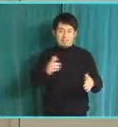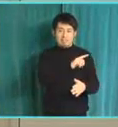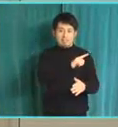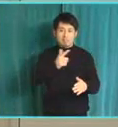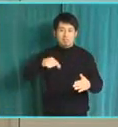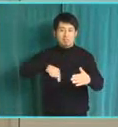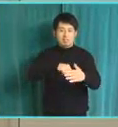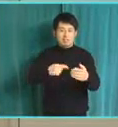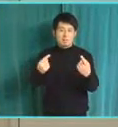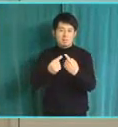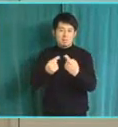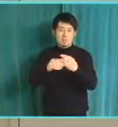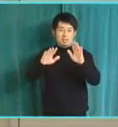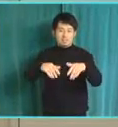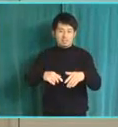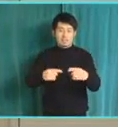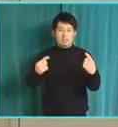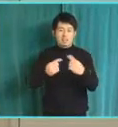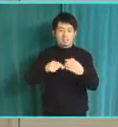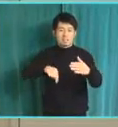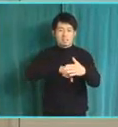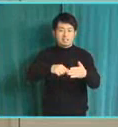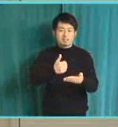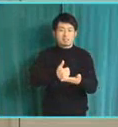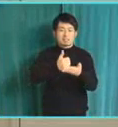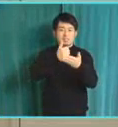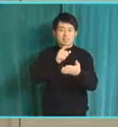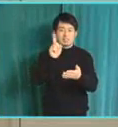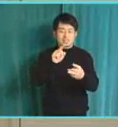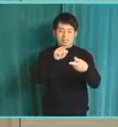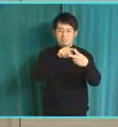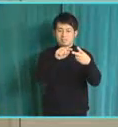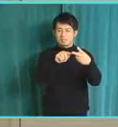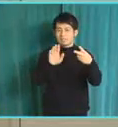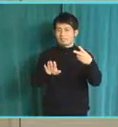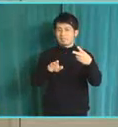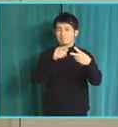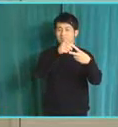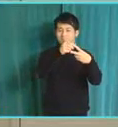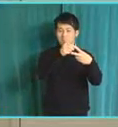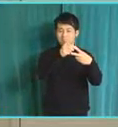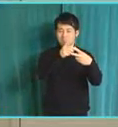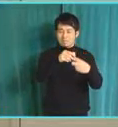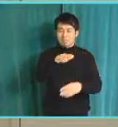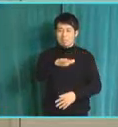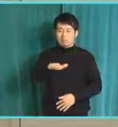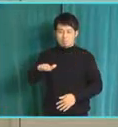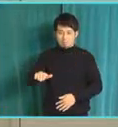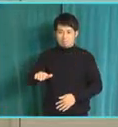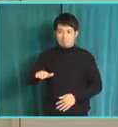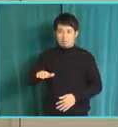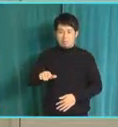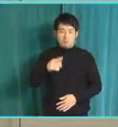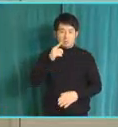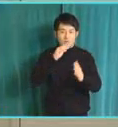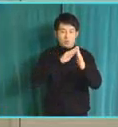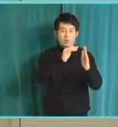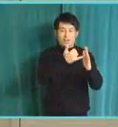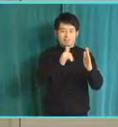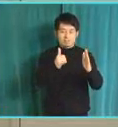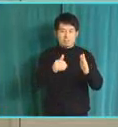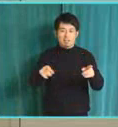ことはあるんですけども、まあ、大きく分けて2つぐらいありまして、まあ、1つは子どもと、あと保護者が様